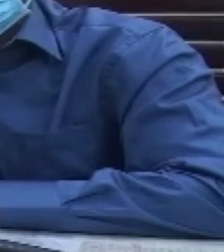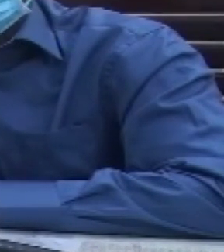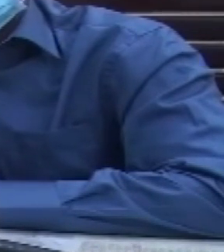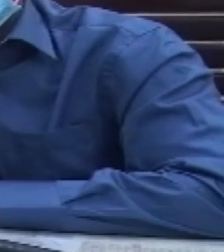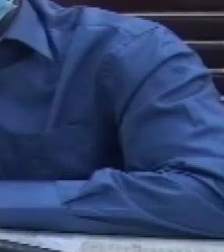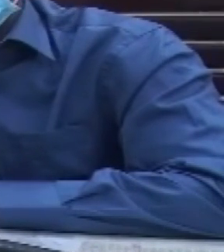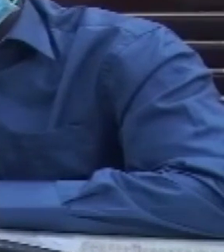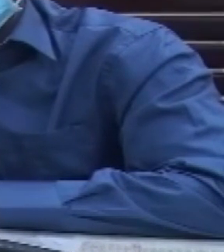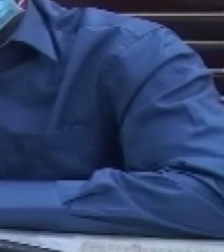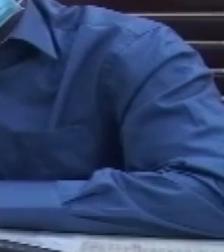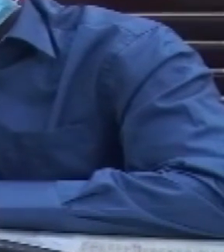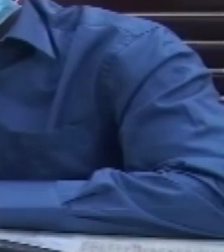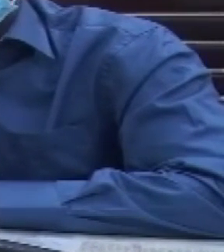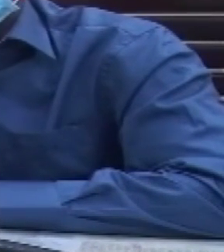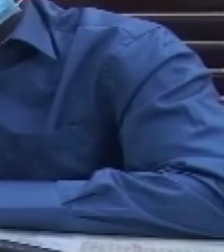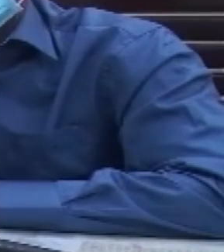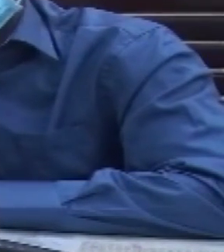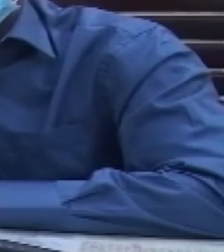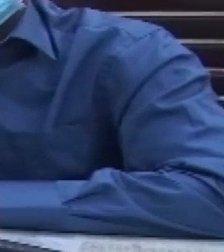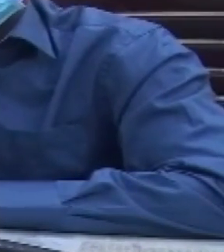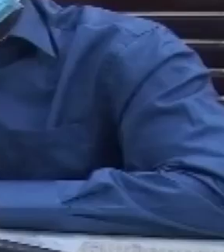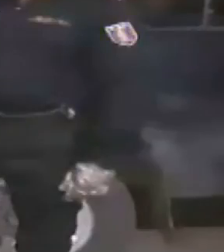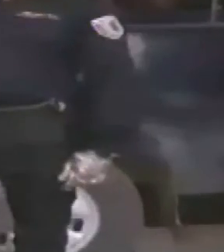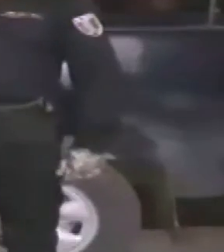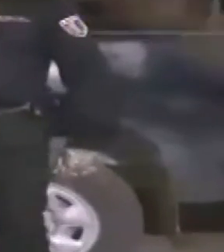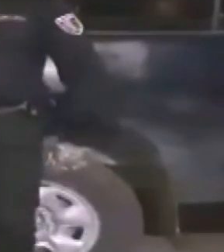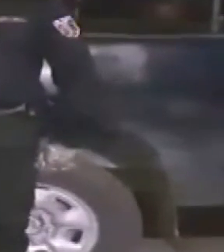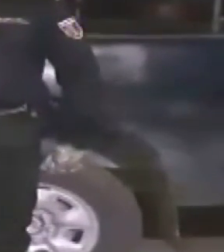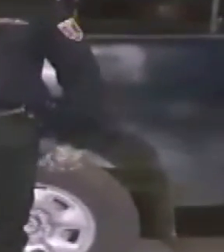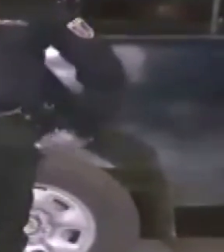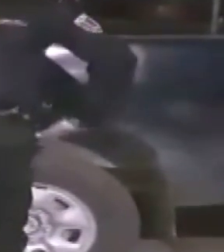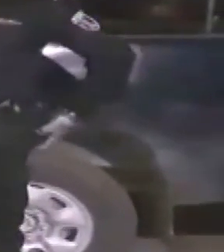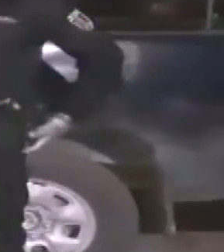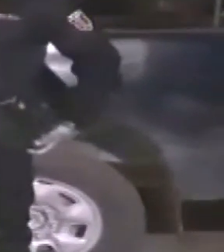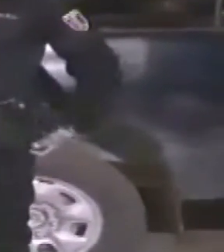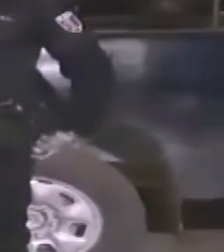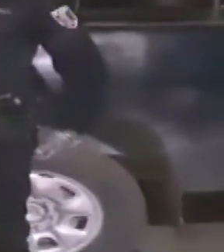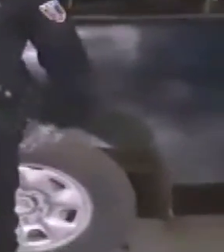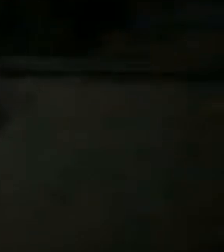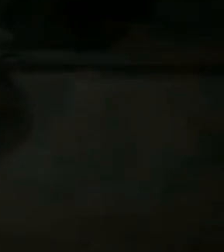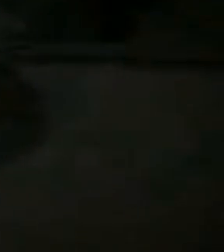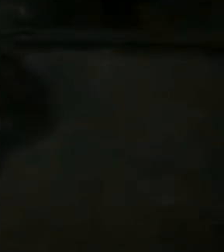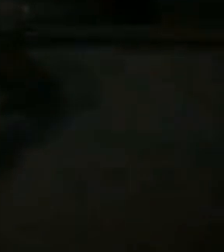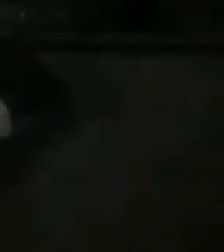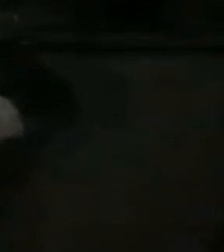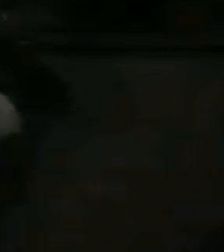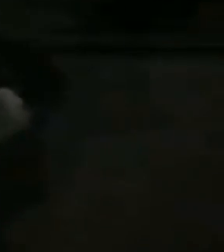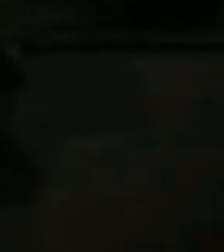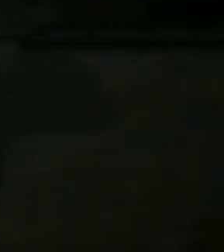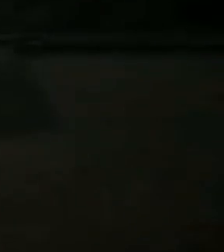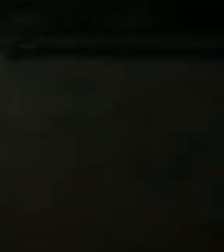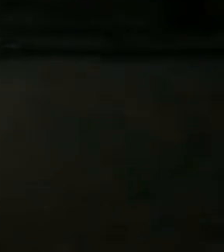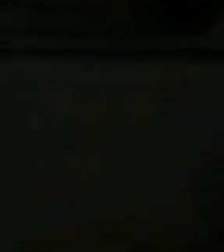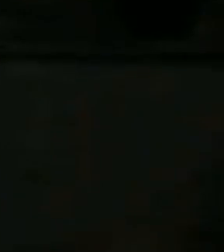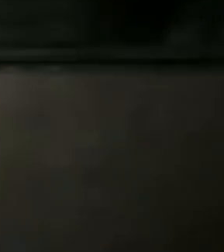সেটিকেও আমরা সমন্বয়ের মাধ্যমে সবার কাছে পৌঁছে দেওয়ার চেষ্টা করছি। অন্যদিকে অনিয়মের সাথে জড়িতদের শাস্তি দিয়ে দুস্থদের মাঝে দ্রুত ত্রাণ